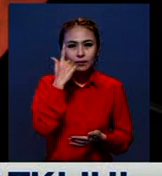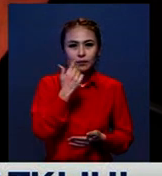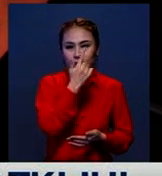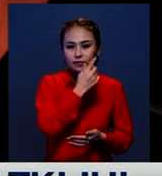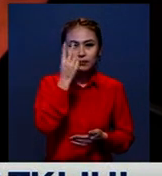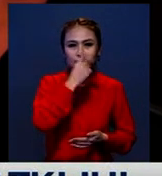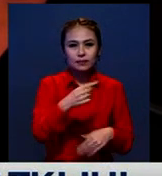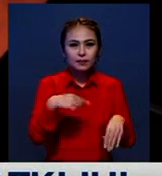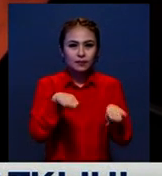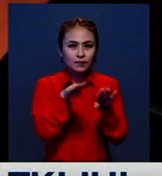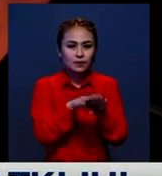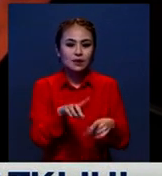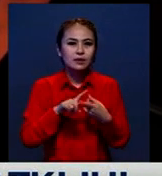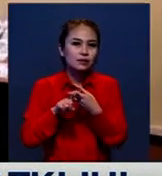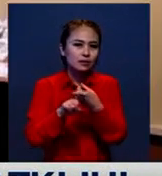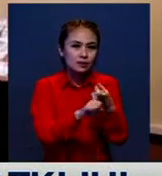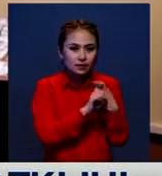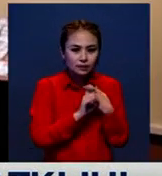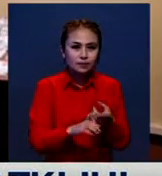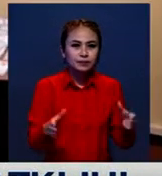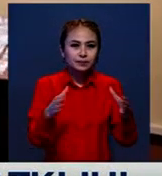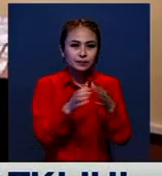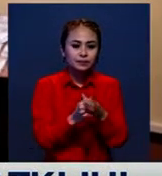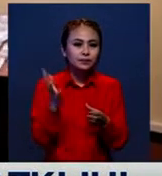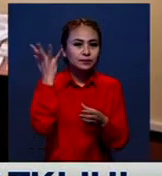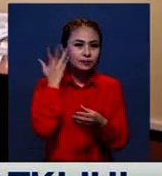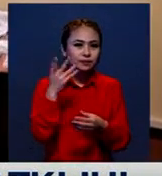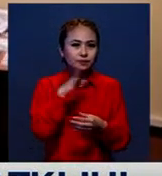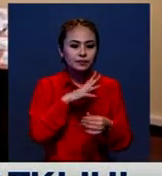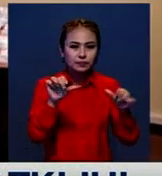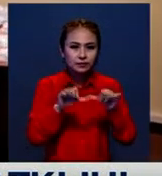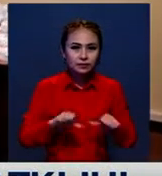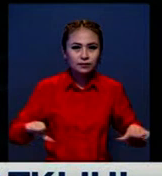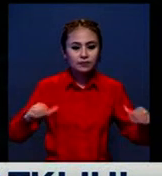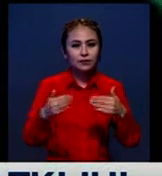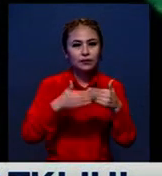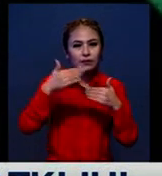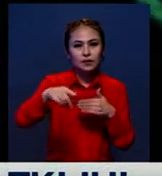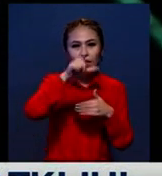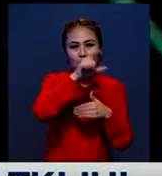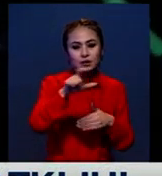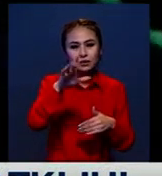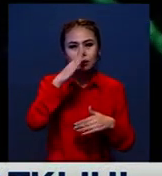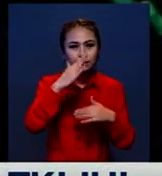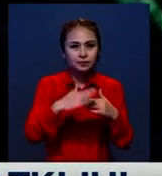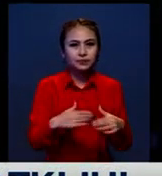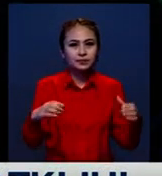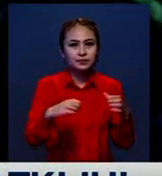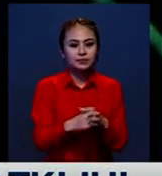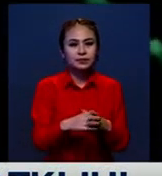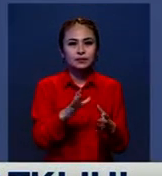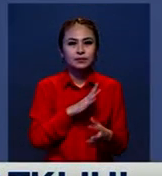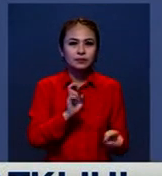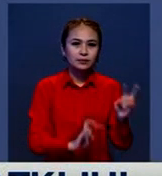қарамады. Бұқара былтыр кесел жұқтырып, шетінен бүк түсіп жатқанда, бұлар аранын ашып, ақша біткенді аш қалғандай асап